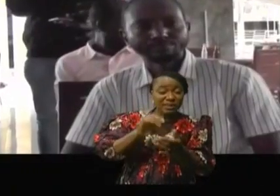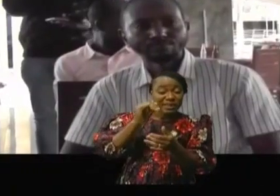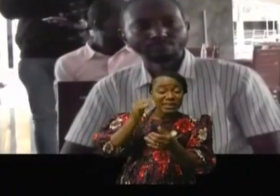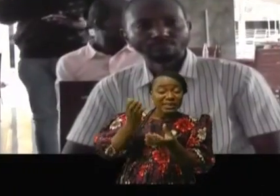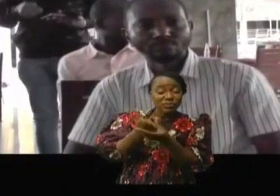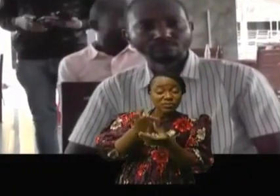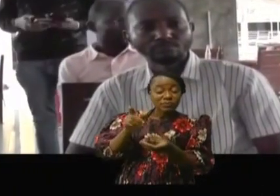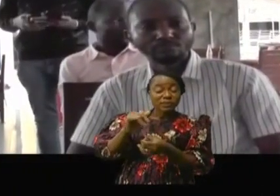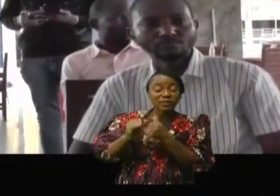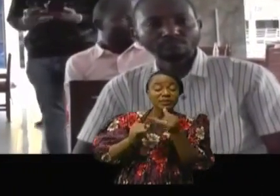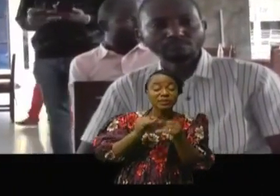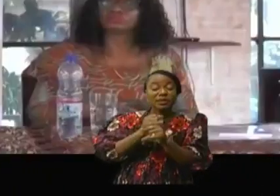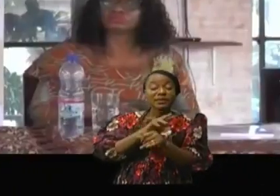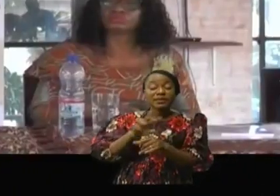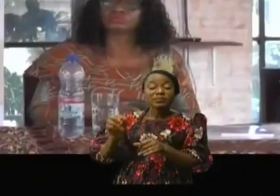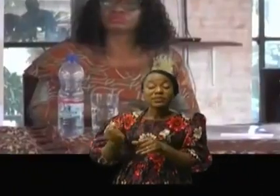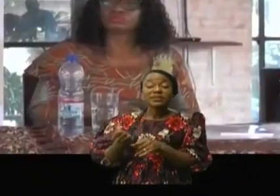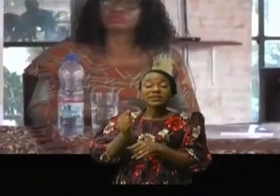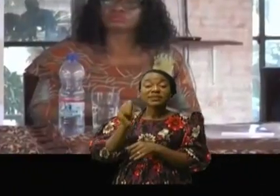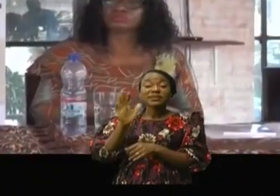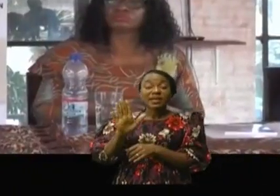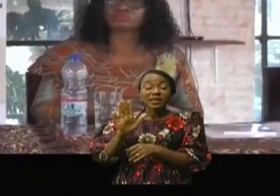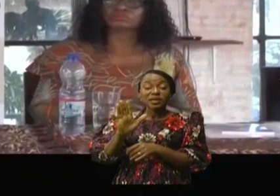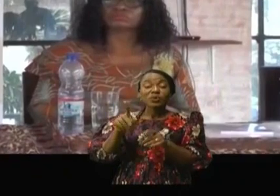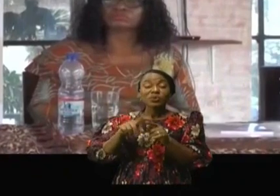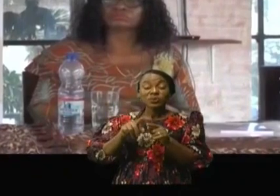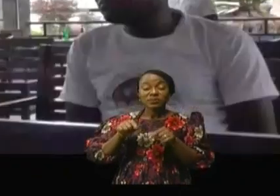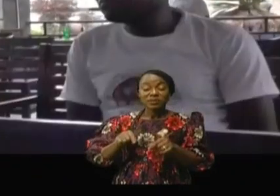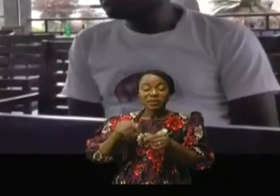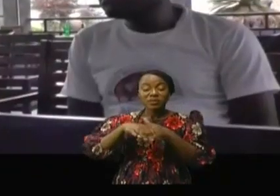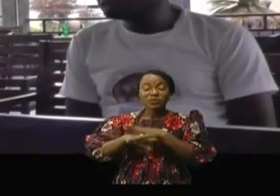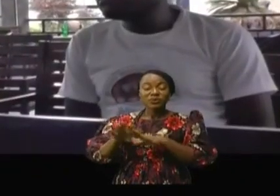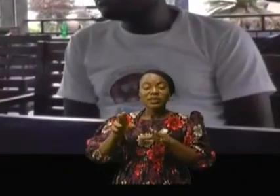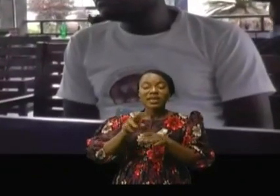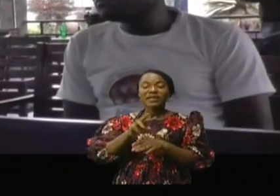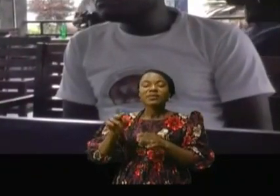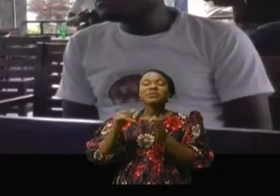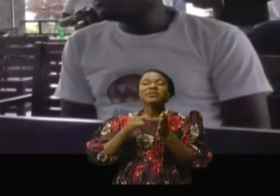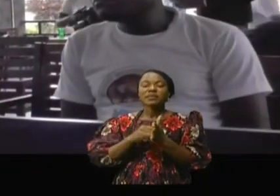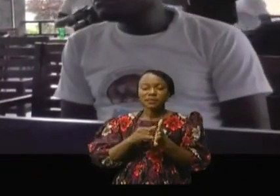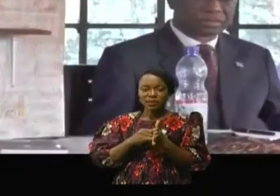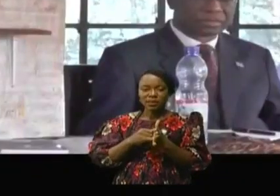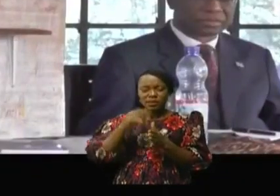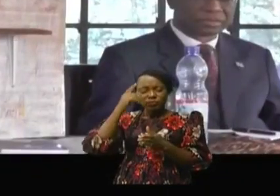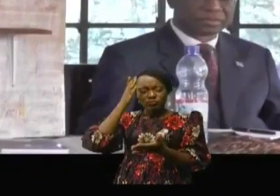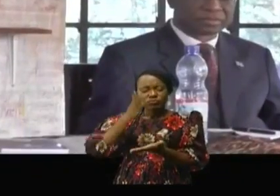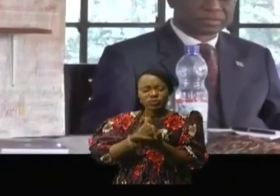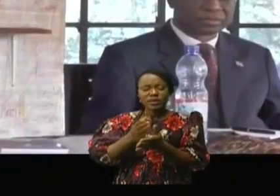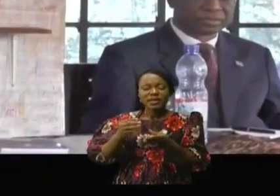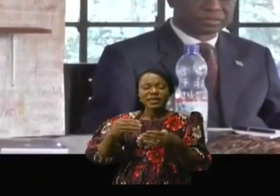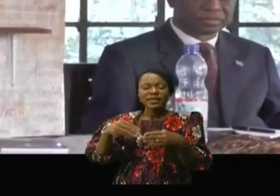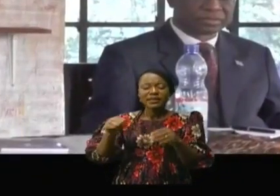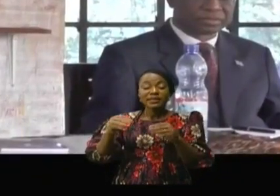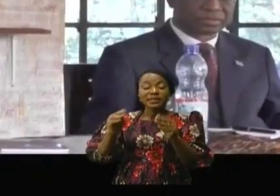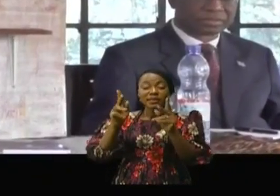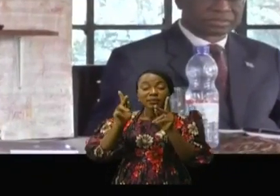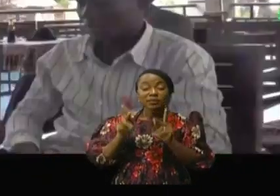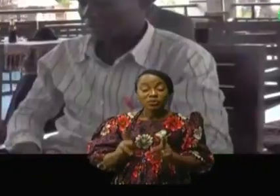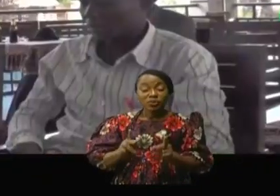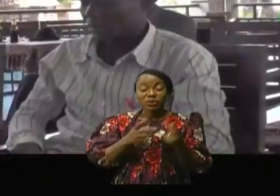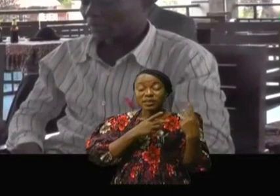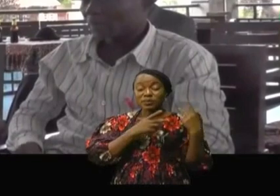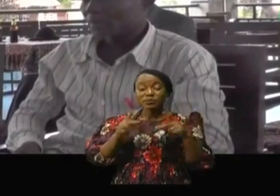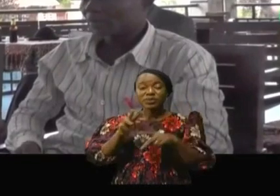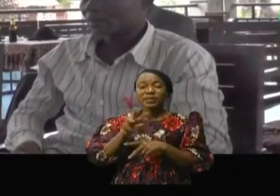international en 2005 et ratifié en 2006 pour organiser la lutte des traites des personnes, et depuis 2020,